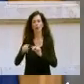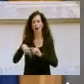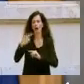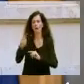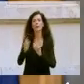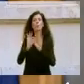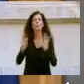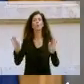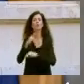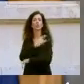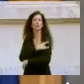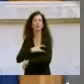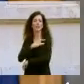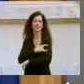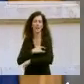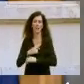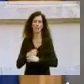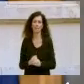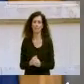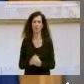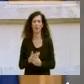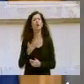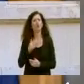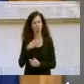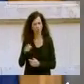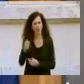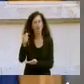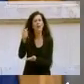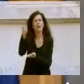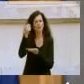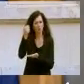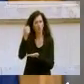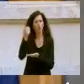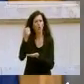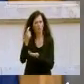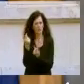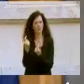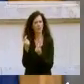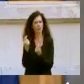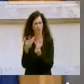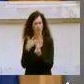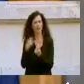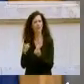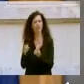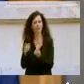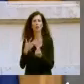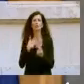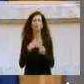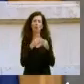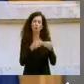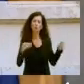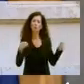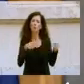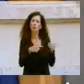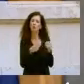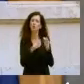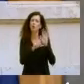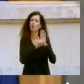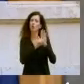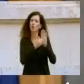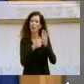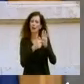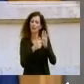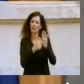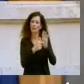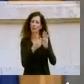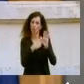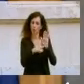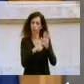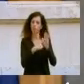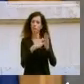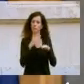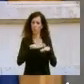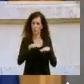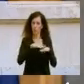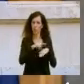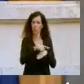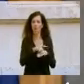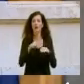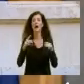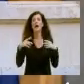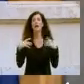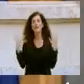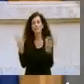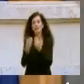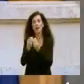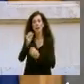sono le risorse finanziarie abbiamo introdotto lo strumento normativo adesso siccome con anci lavoriamo spesso